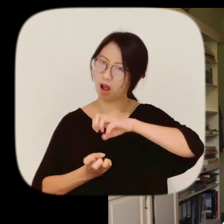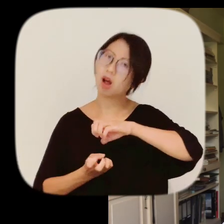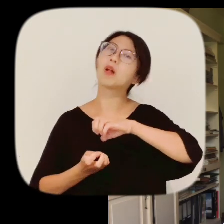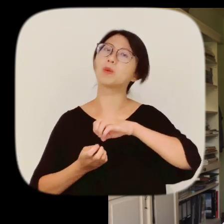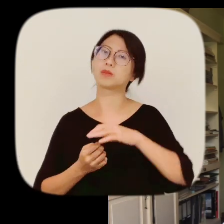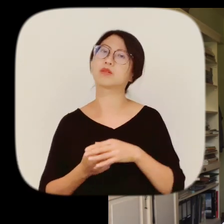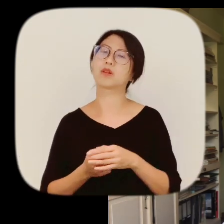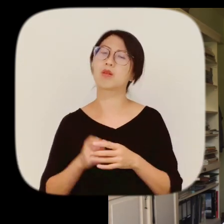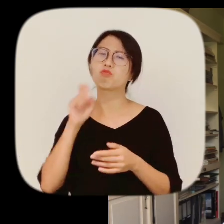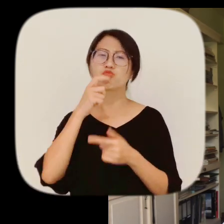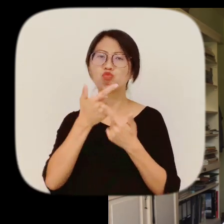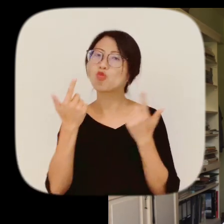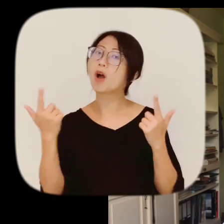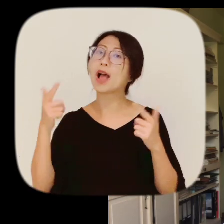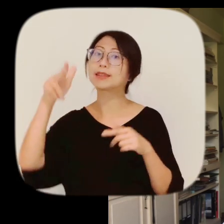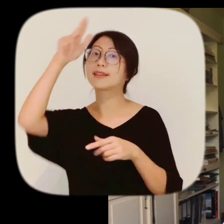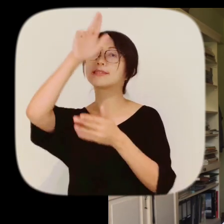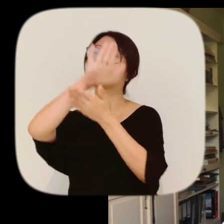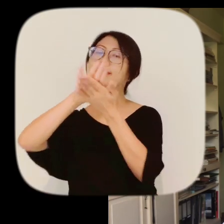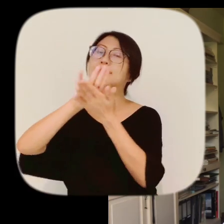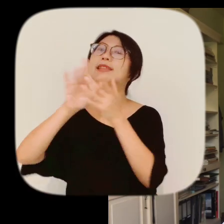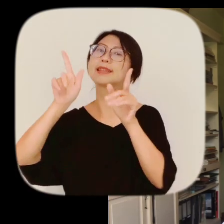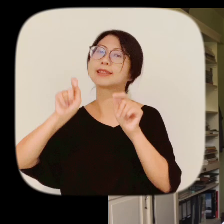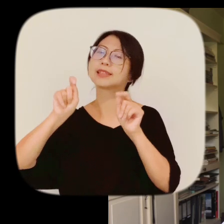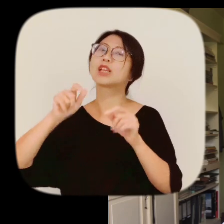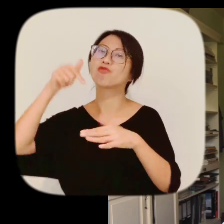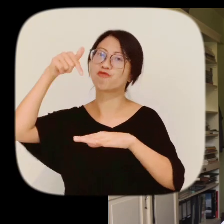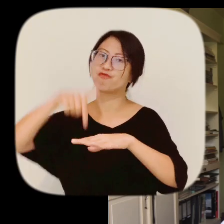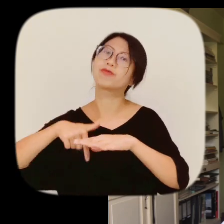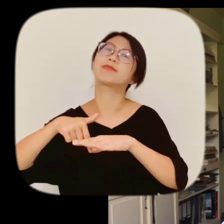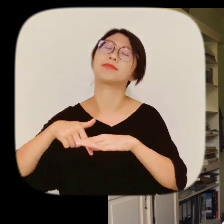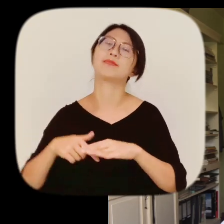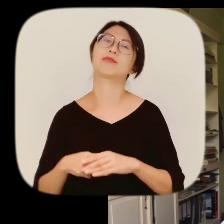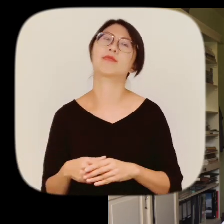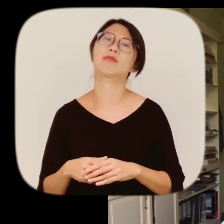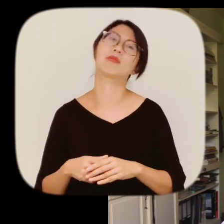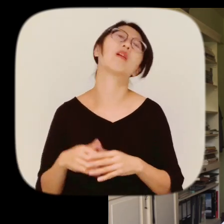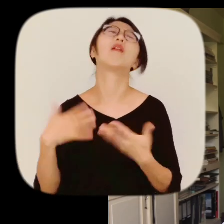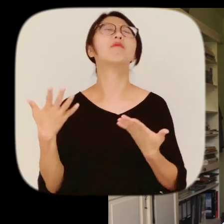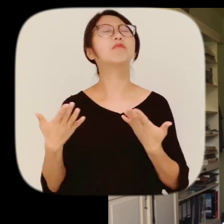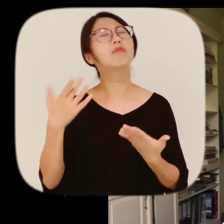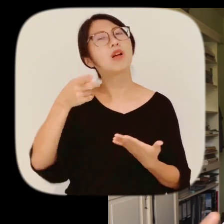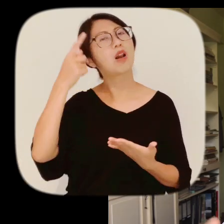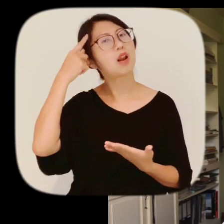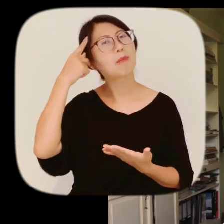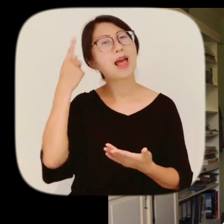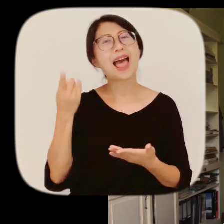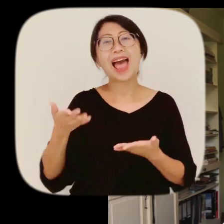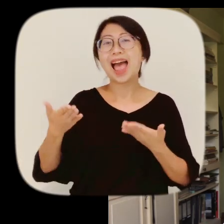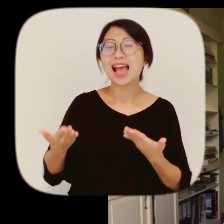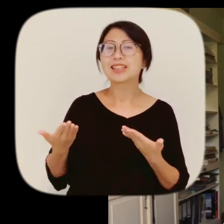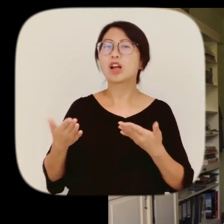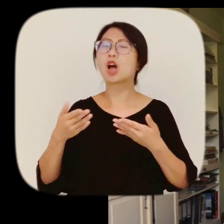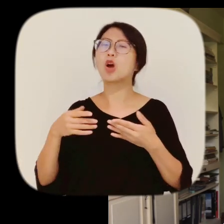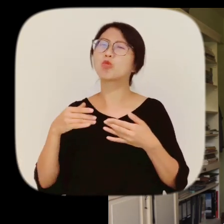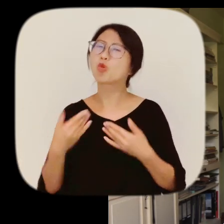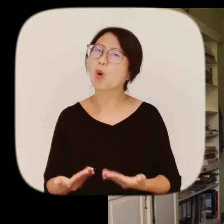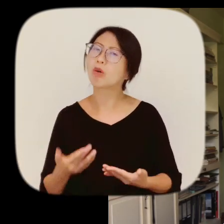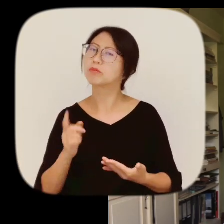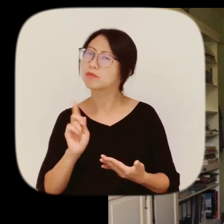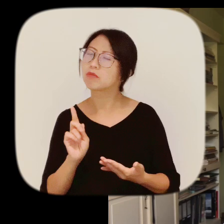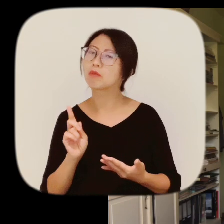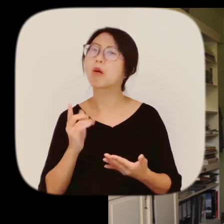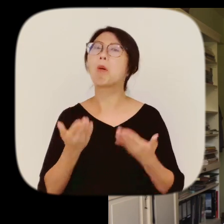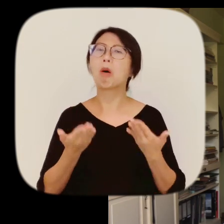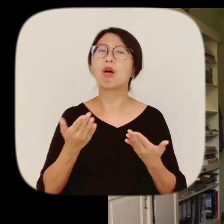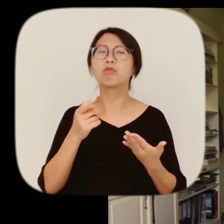呢他都有很深的政治意味其实想起来这种的就是要like一点好还是heavy一点就是